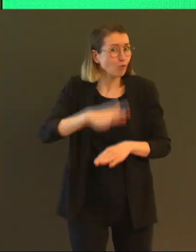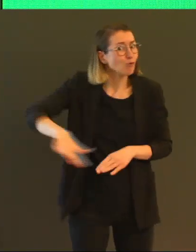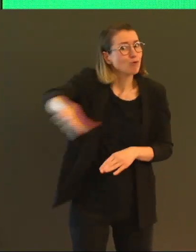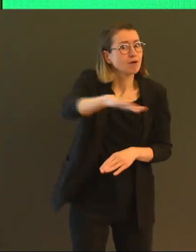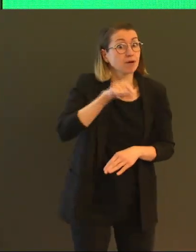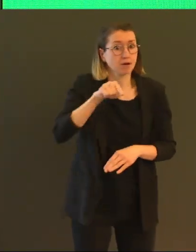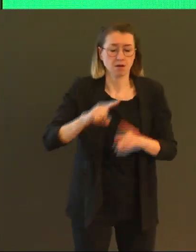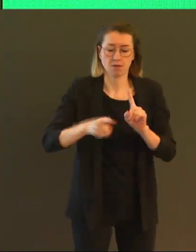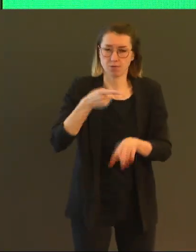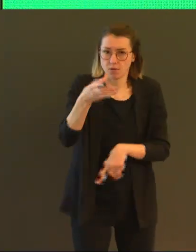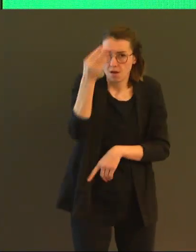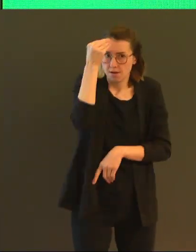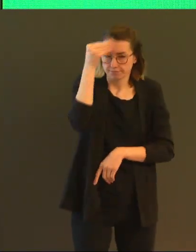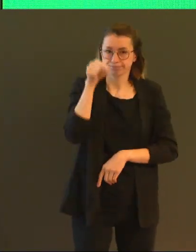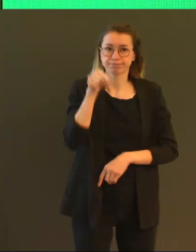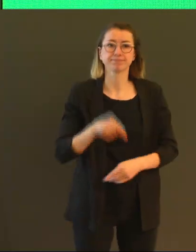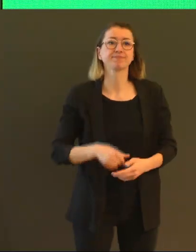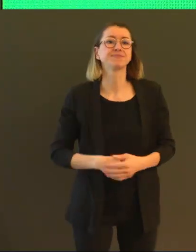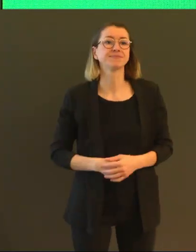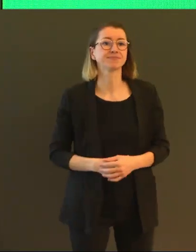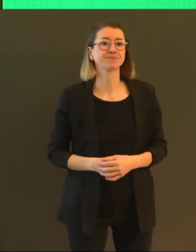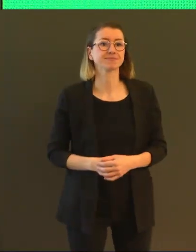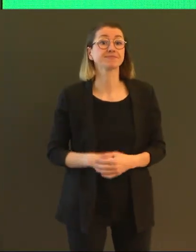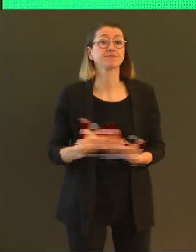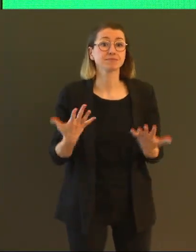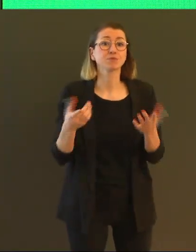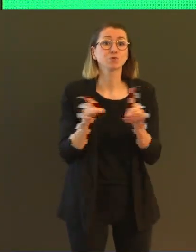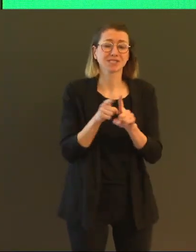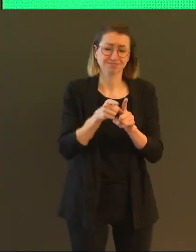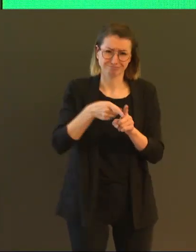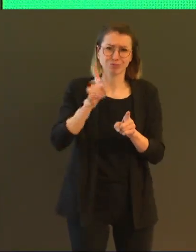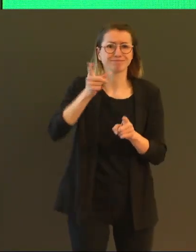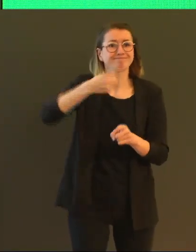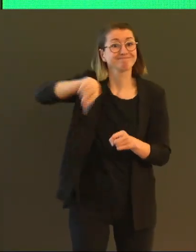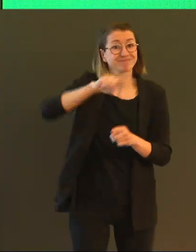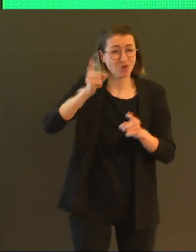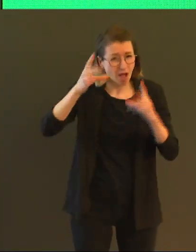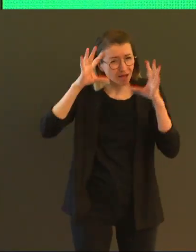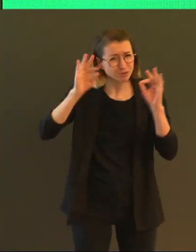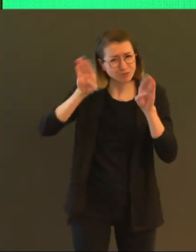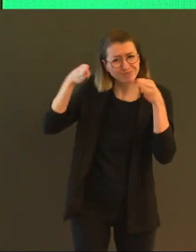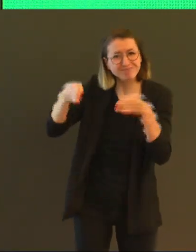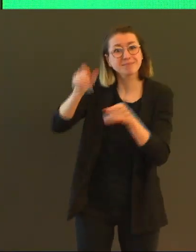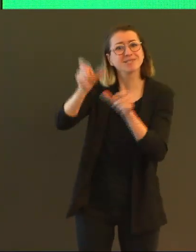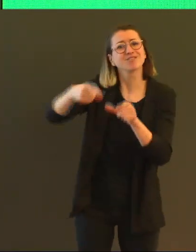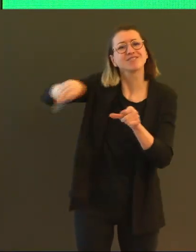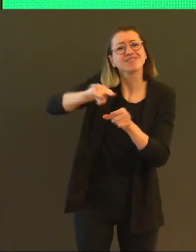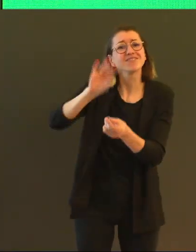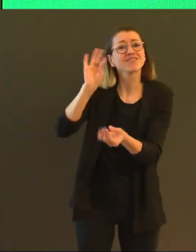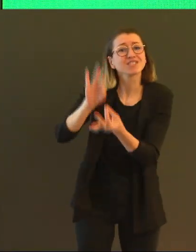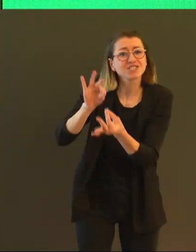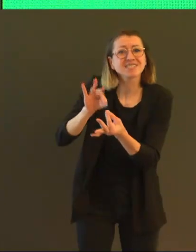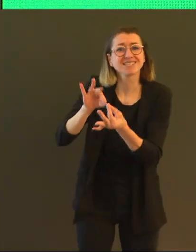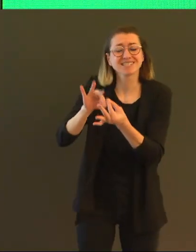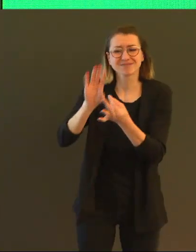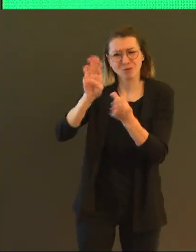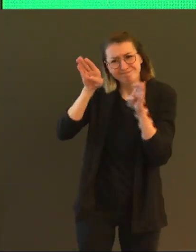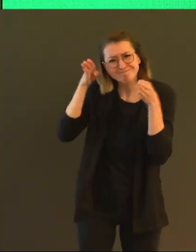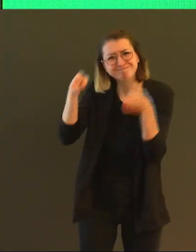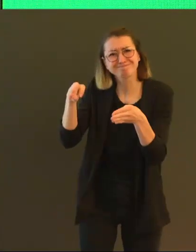Ayez aussi une attention toute particulière pour les personnes les plus vulnérables de notre société. Des petits gestes,